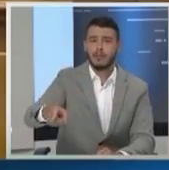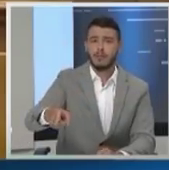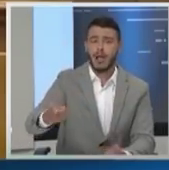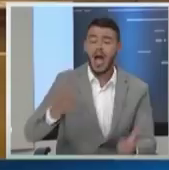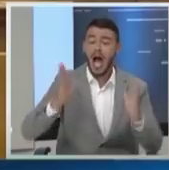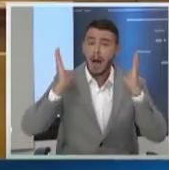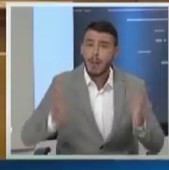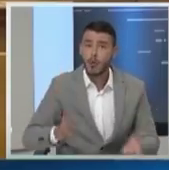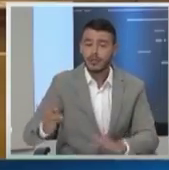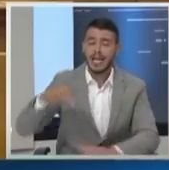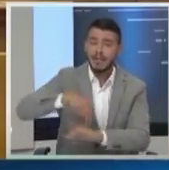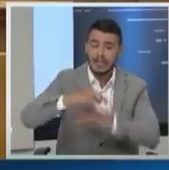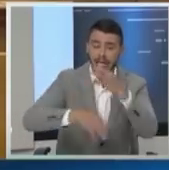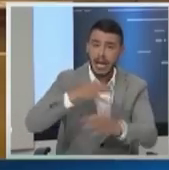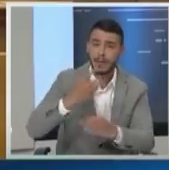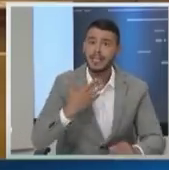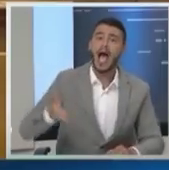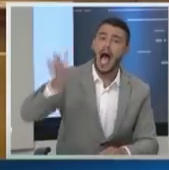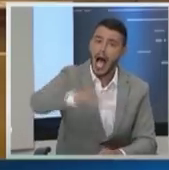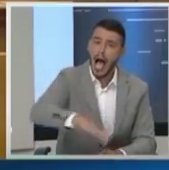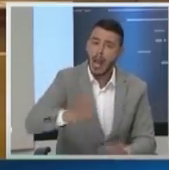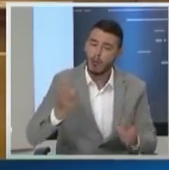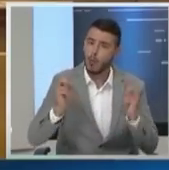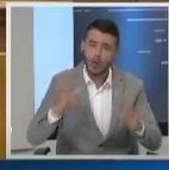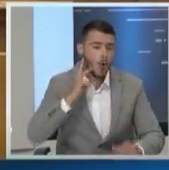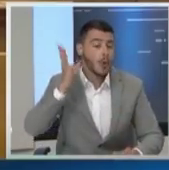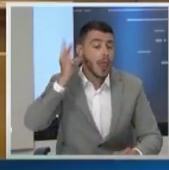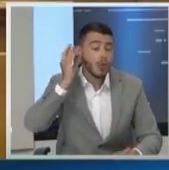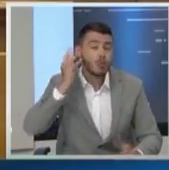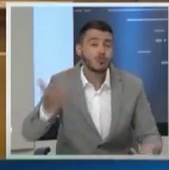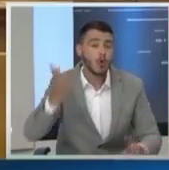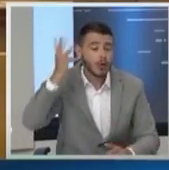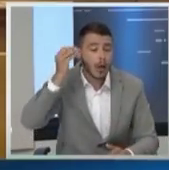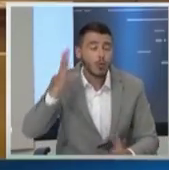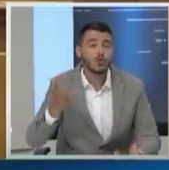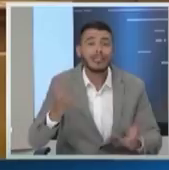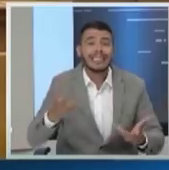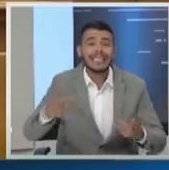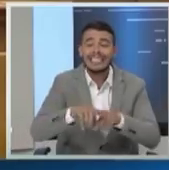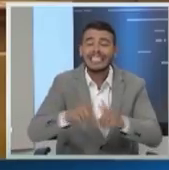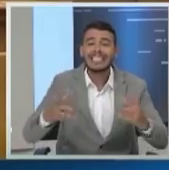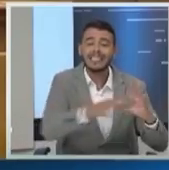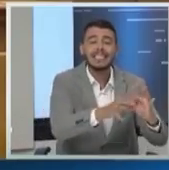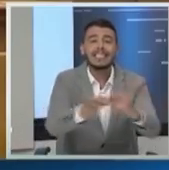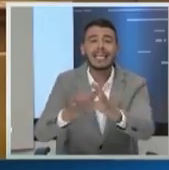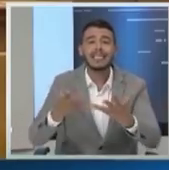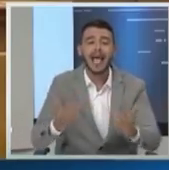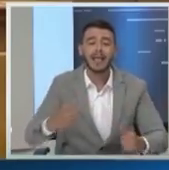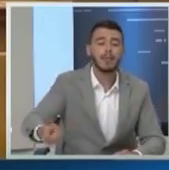ισχυριστείτε, ισχυριστείτε τα, εδώ είμαστε. Είμαι ανοιχτός να ακούσω απαντήσεις. Κύριε Μητσοτάκη, όμως, ό,τι και να